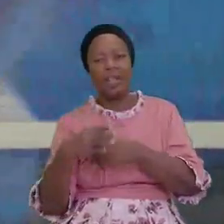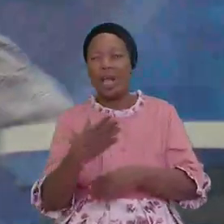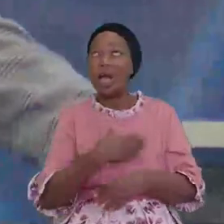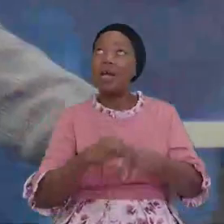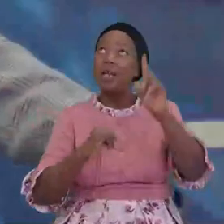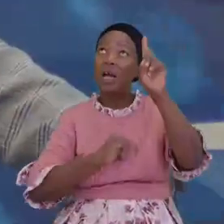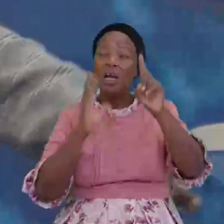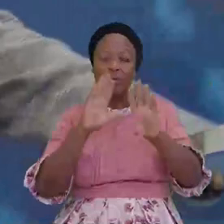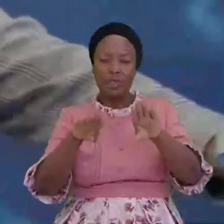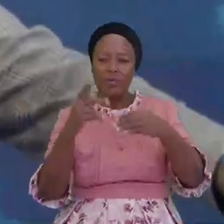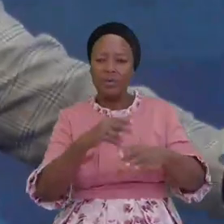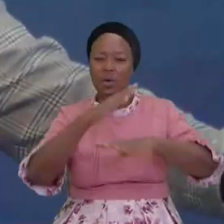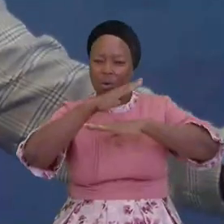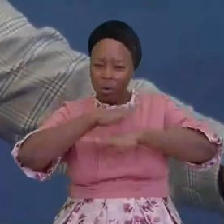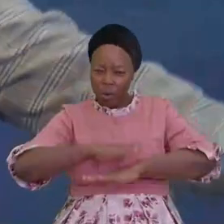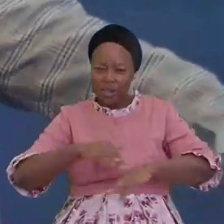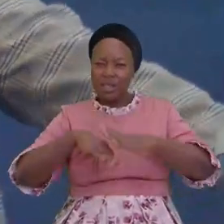chargés,